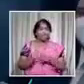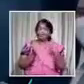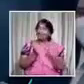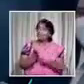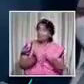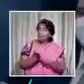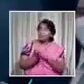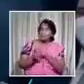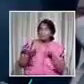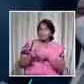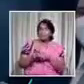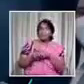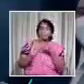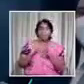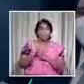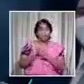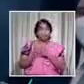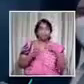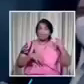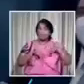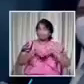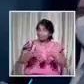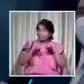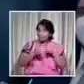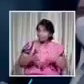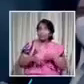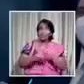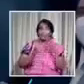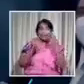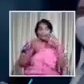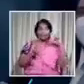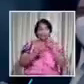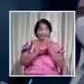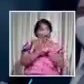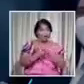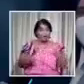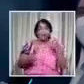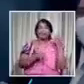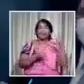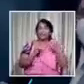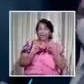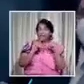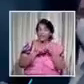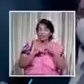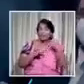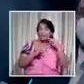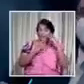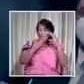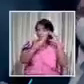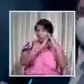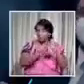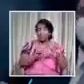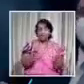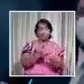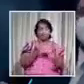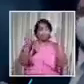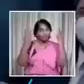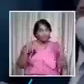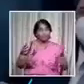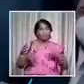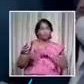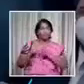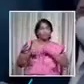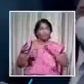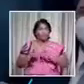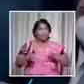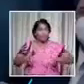රන්දනිගල ඒ වගේ මහපොළ ඇඟලු කර්මාන්තශාලා නිදහස් වෙළඳ කලාප අධ්‍යාපන විද්‍යාපීඨ ඒ වගේම යුද්ධය අවසන් කරේ අධිවේගී